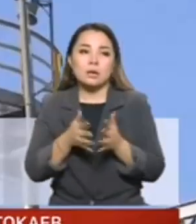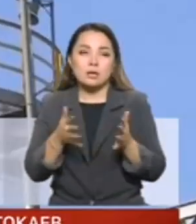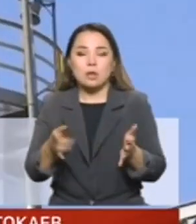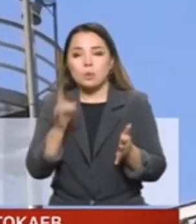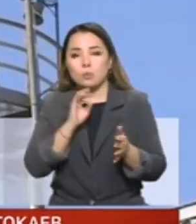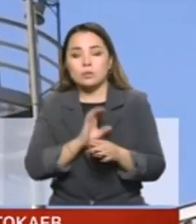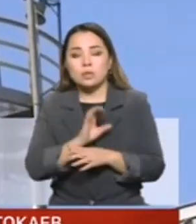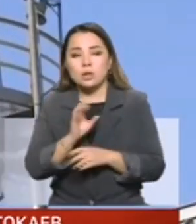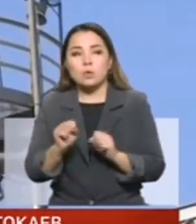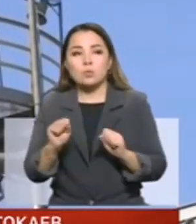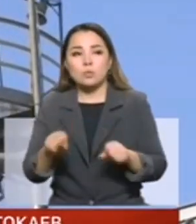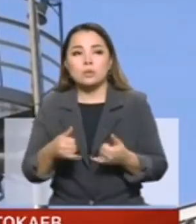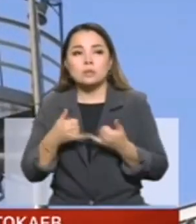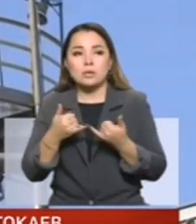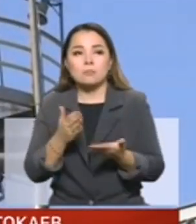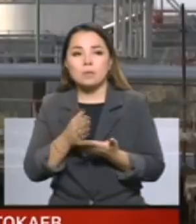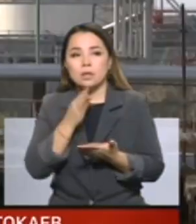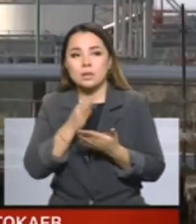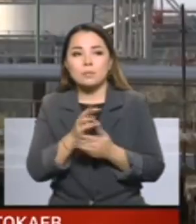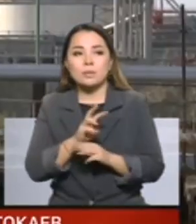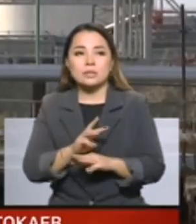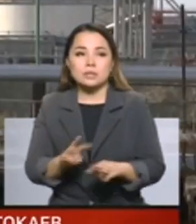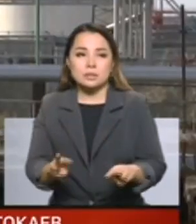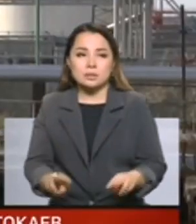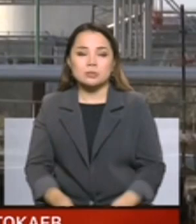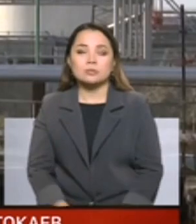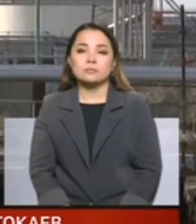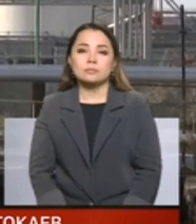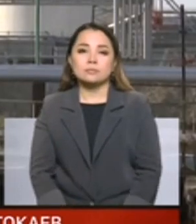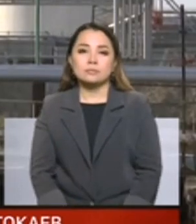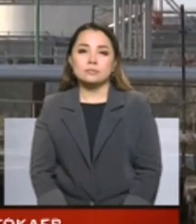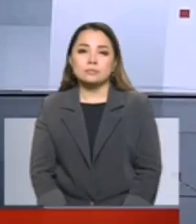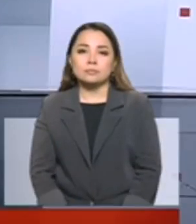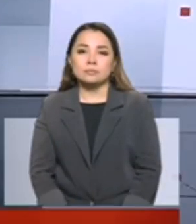жіберуге мүмкіндік туады деді министр.